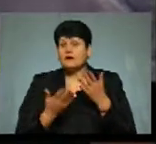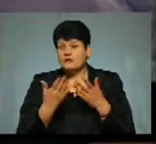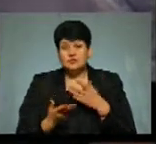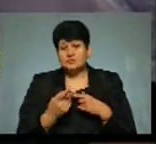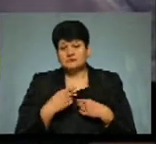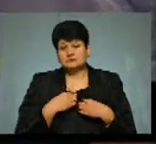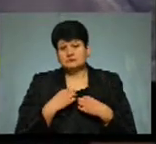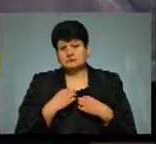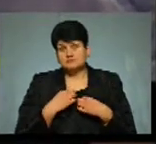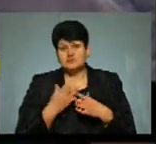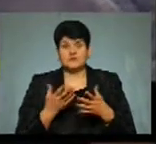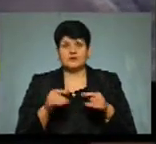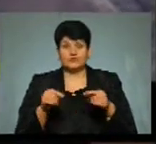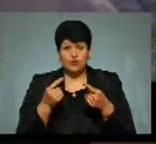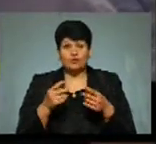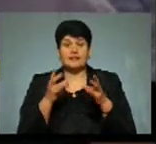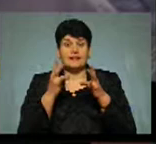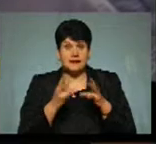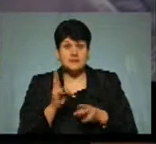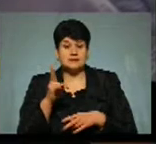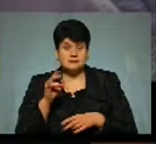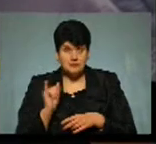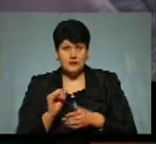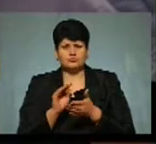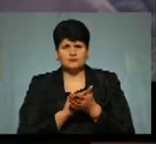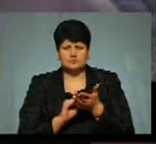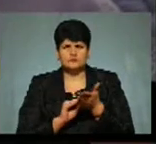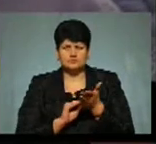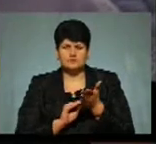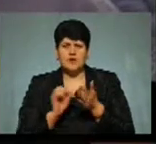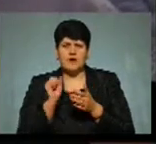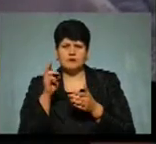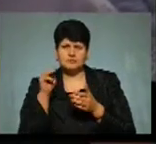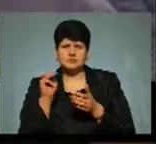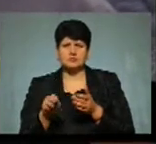повідомлення і створює небезпеку, складається опис,